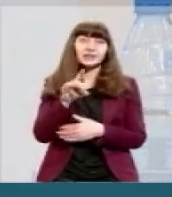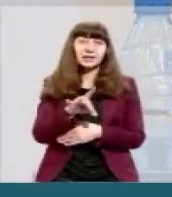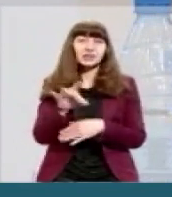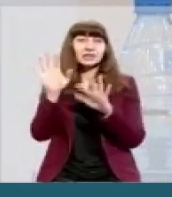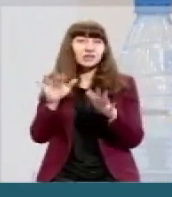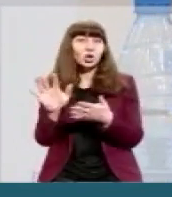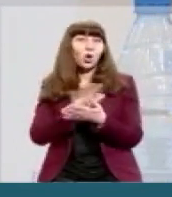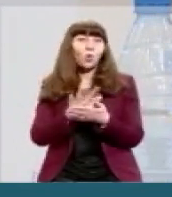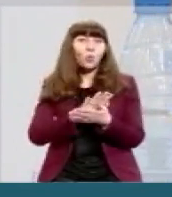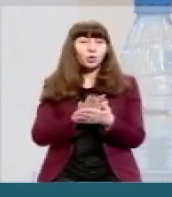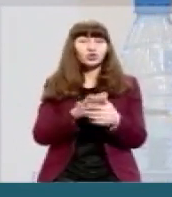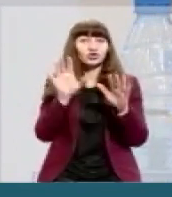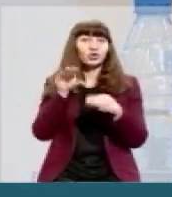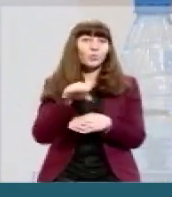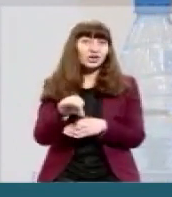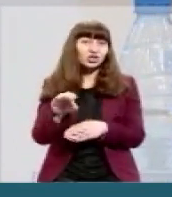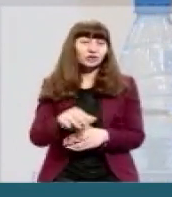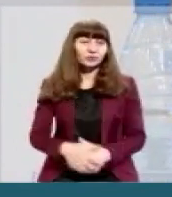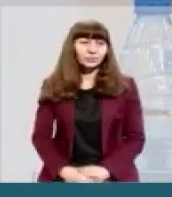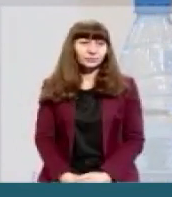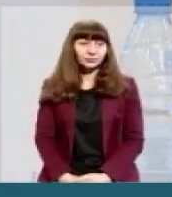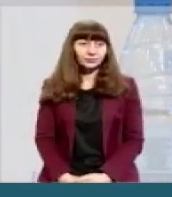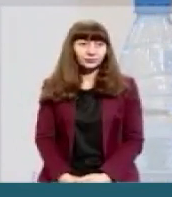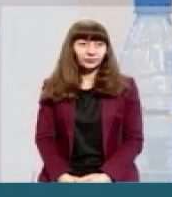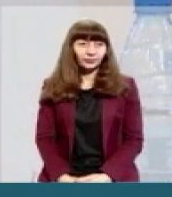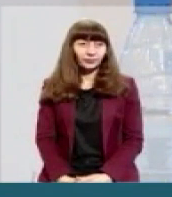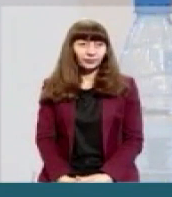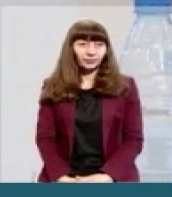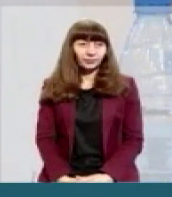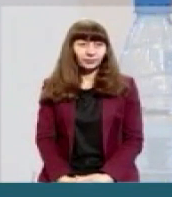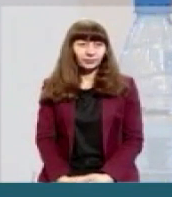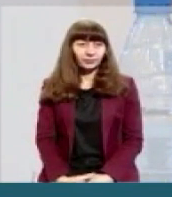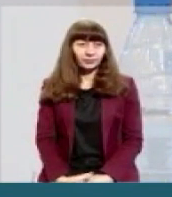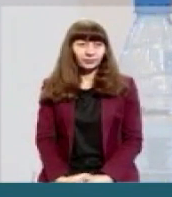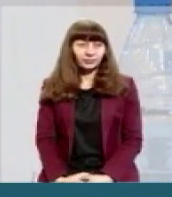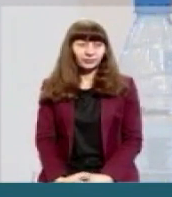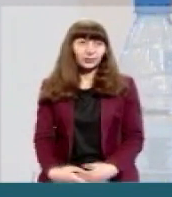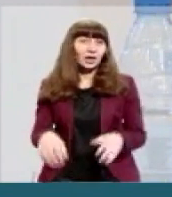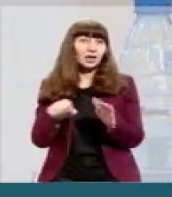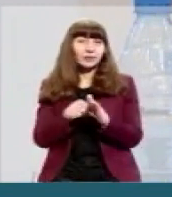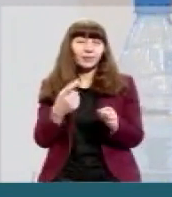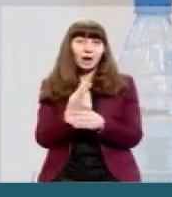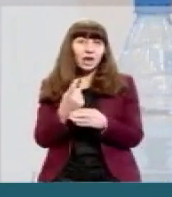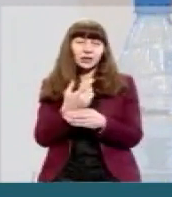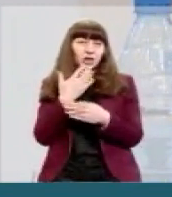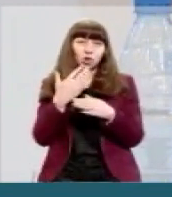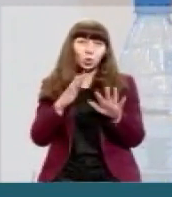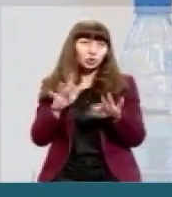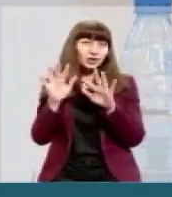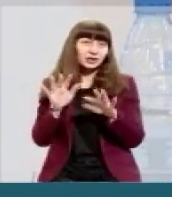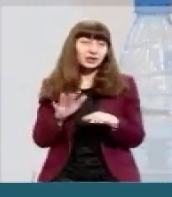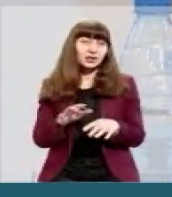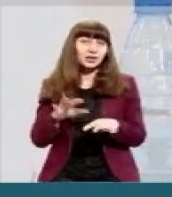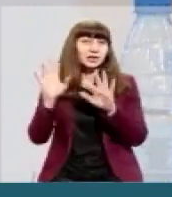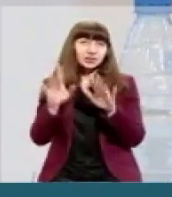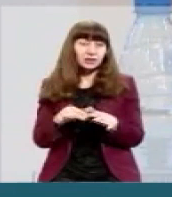машину, да, привозите, да. В принципе, это, вы видите, зима, это не только такая зима, и следующая, если вы собираетесь работать,